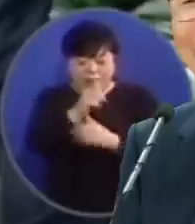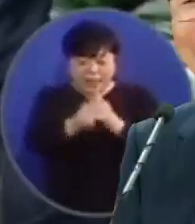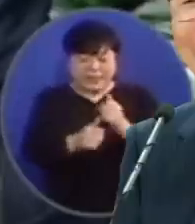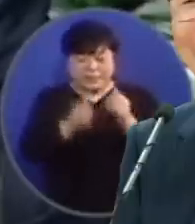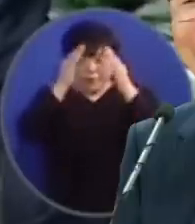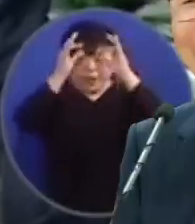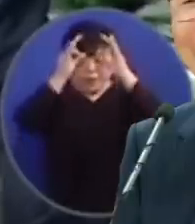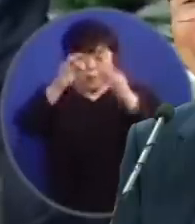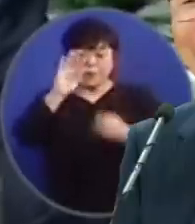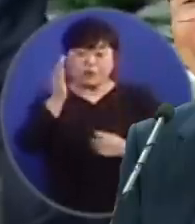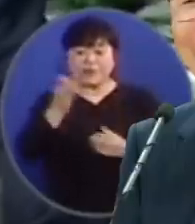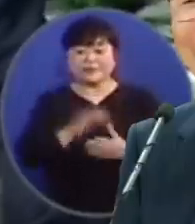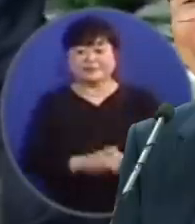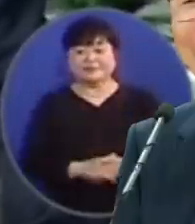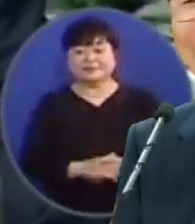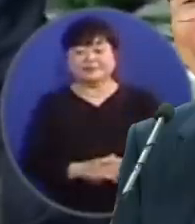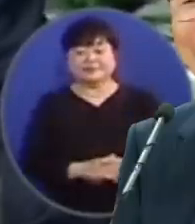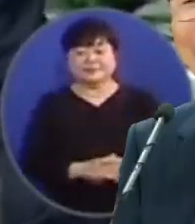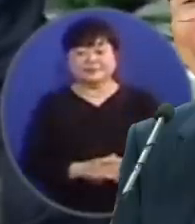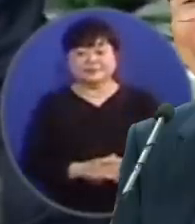하나님을 바라볼 수 있다는 것입니다.